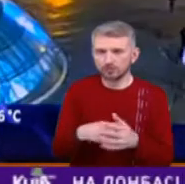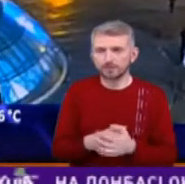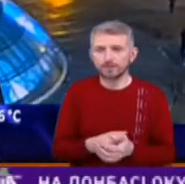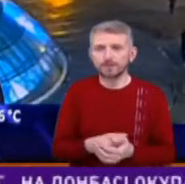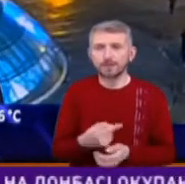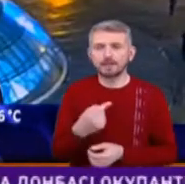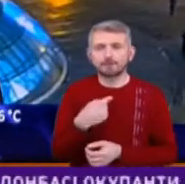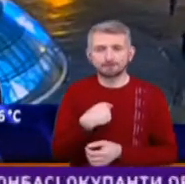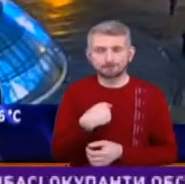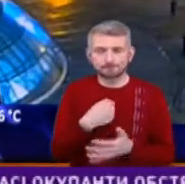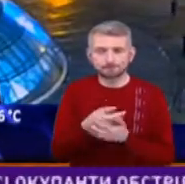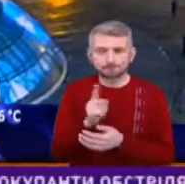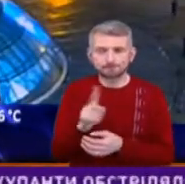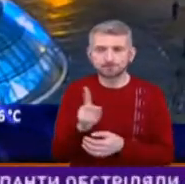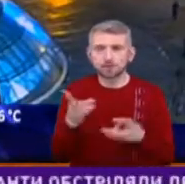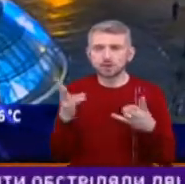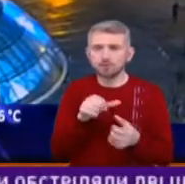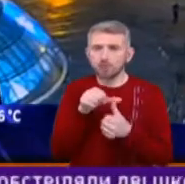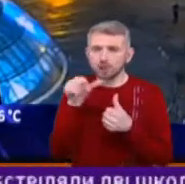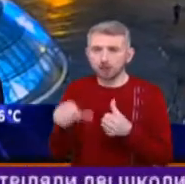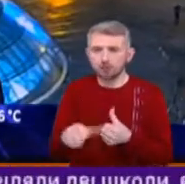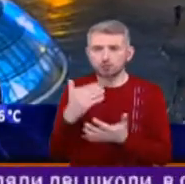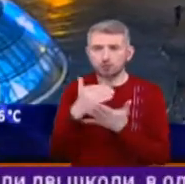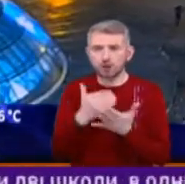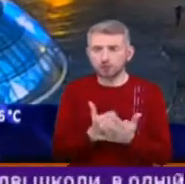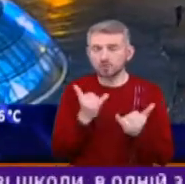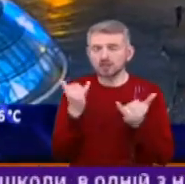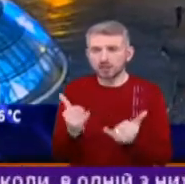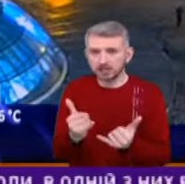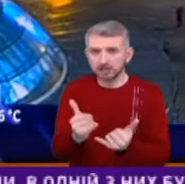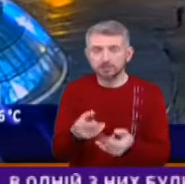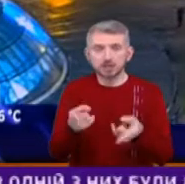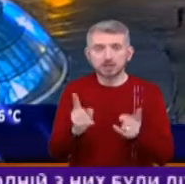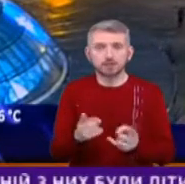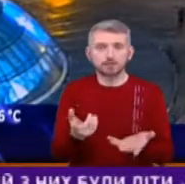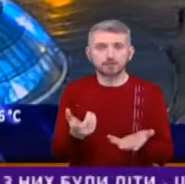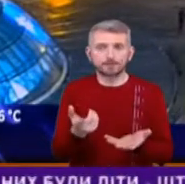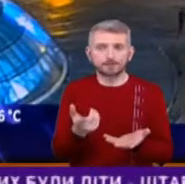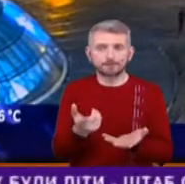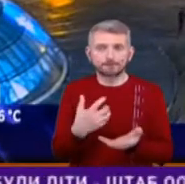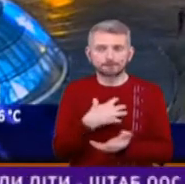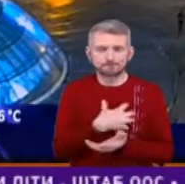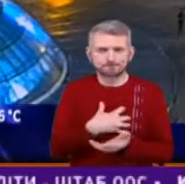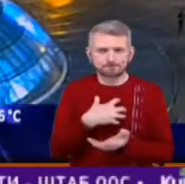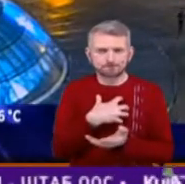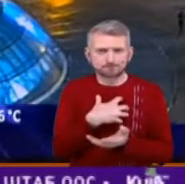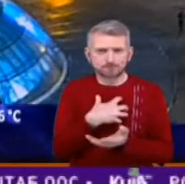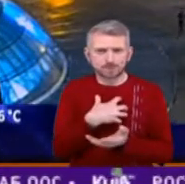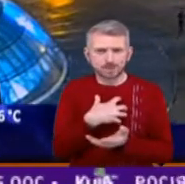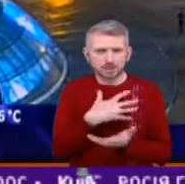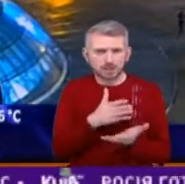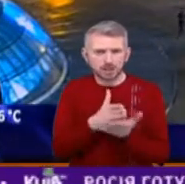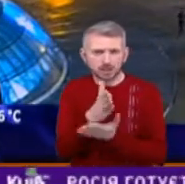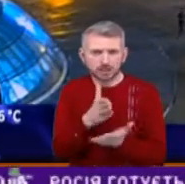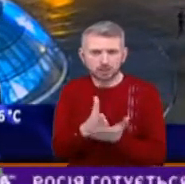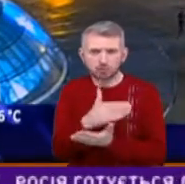Я до того, що треба окремий нам ефір присвятити, і дійсно, оскільки стратегічно так багато чого